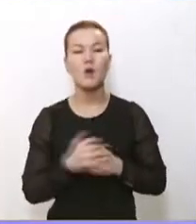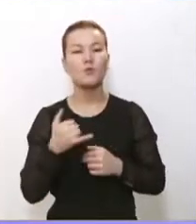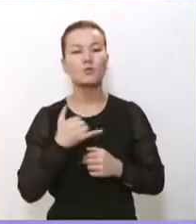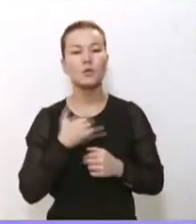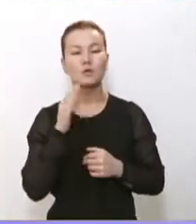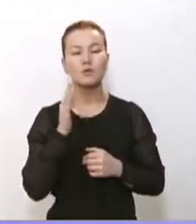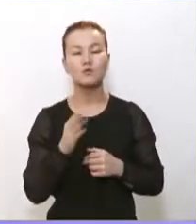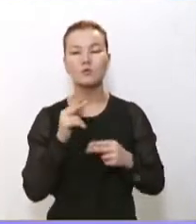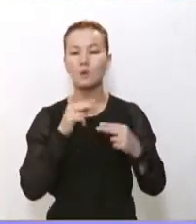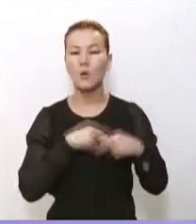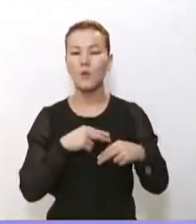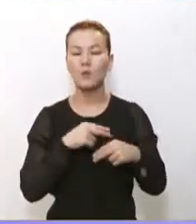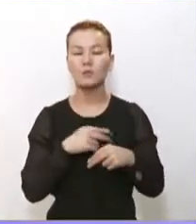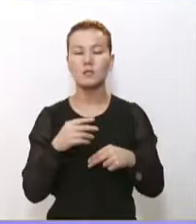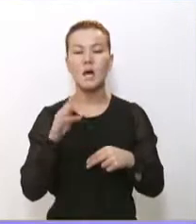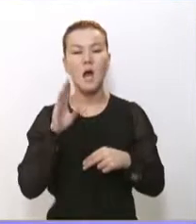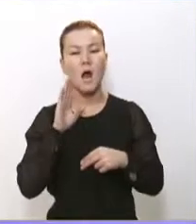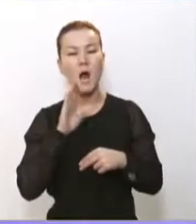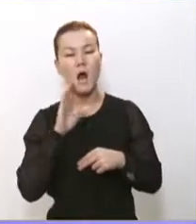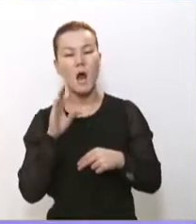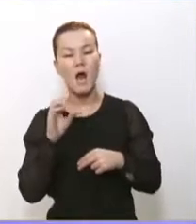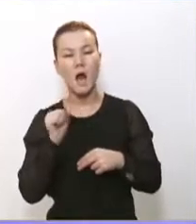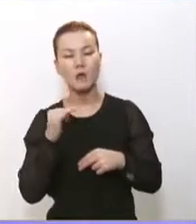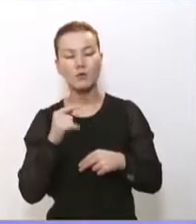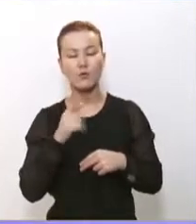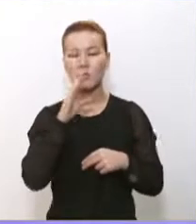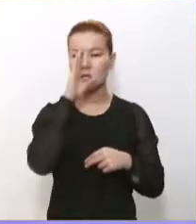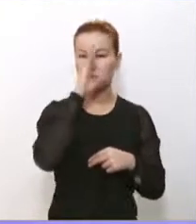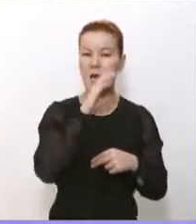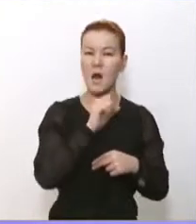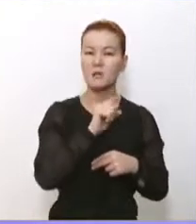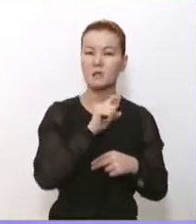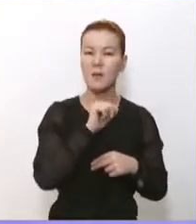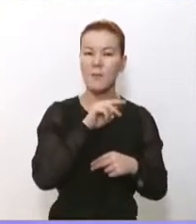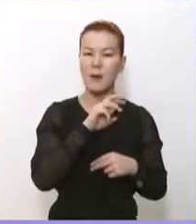будут работать вместе Азамат и Айгуль.